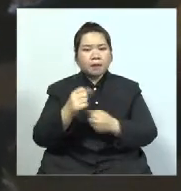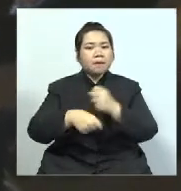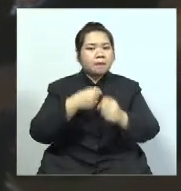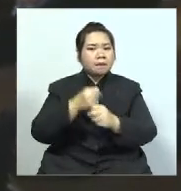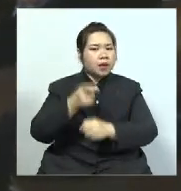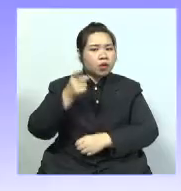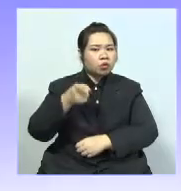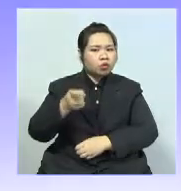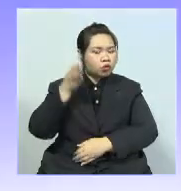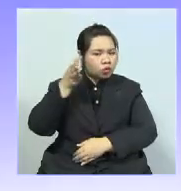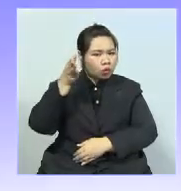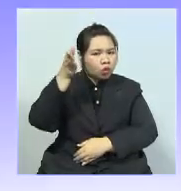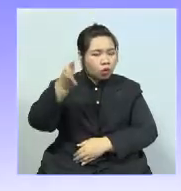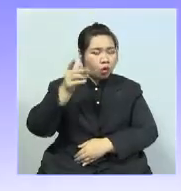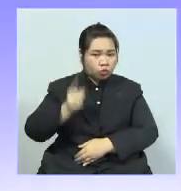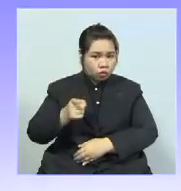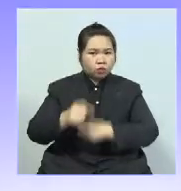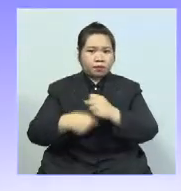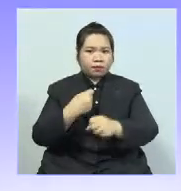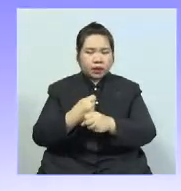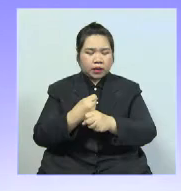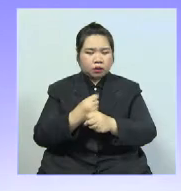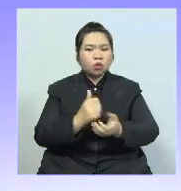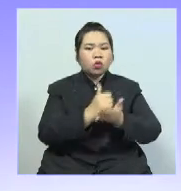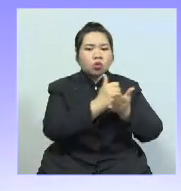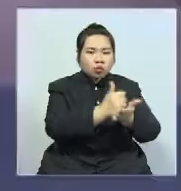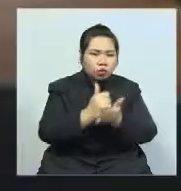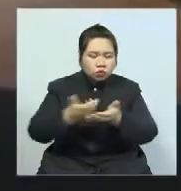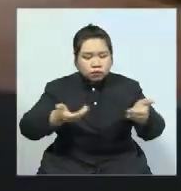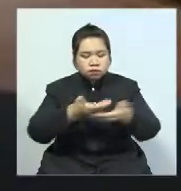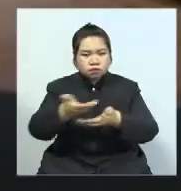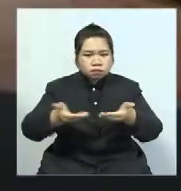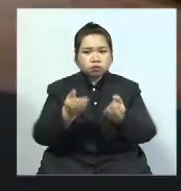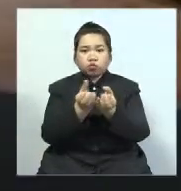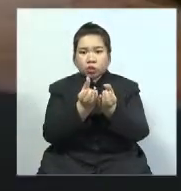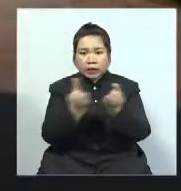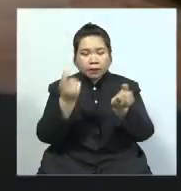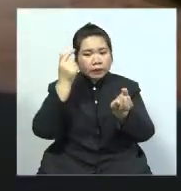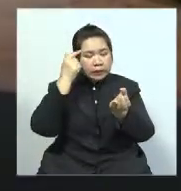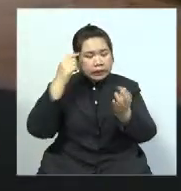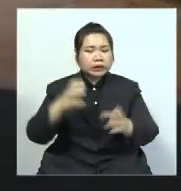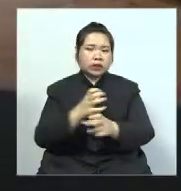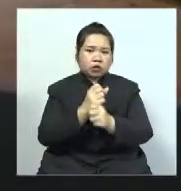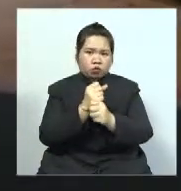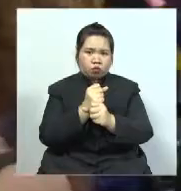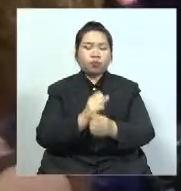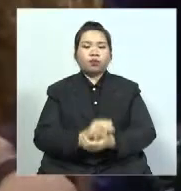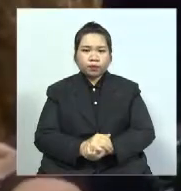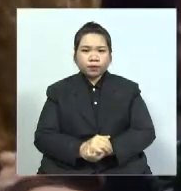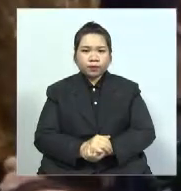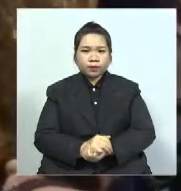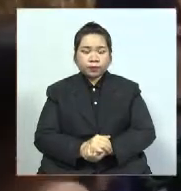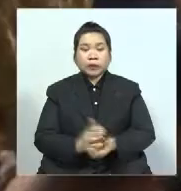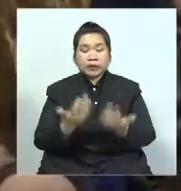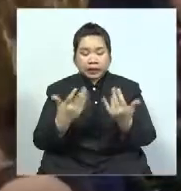ลังจากนี้เพื่อเป็นเวทีสำหรับการระดมสมองด้านสันติภาพธรรมาภิบาลและการพัฒนาอย่างยั่งยืนจ